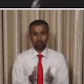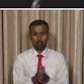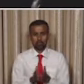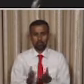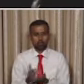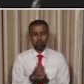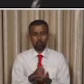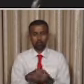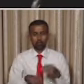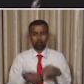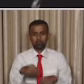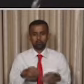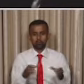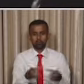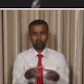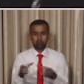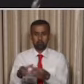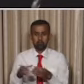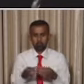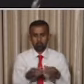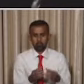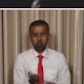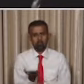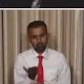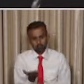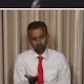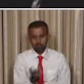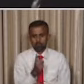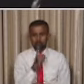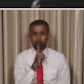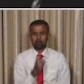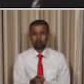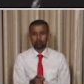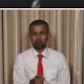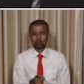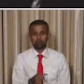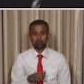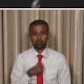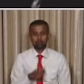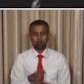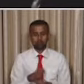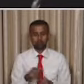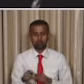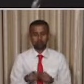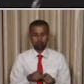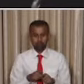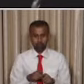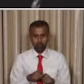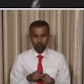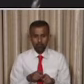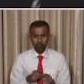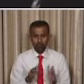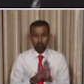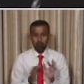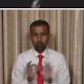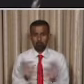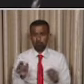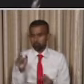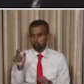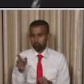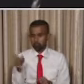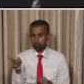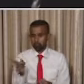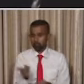සියලුම දේශපාලන පක්ෂවලින් ඉල්ලා සිටින්ට කැමැති. එනිසා රජයේ වශයෙන් යම්කිසි මාධ්‍ය කරුවෙකුට